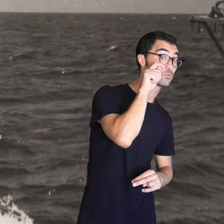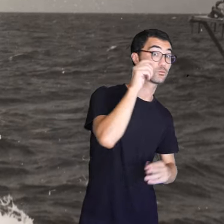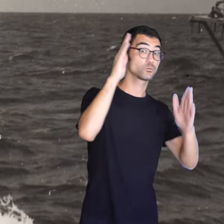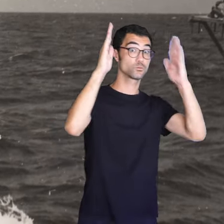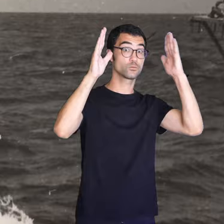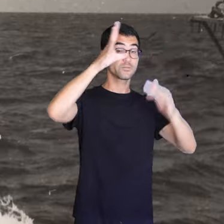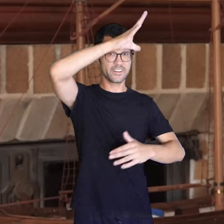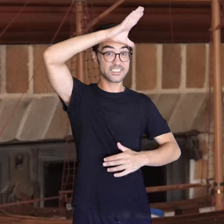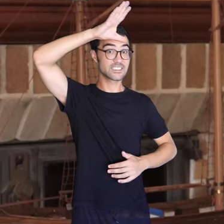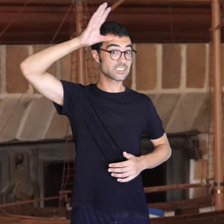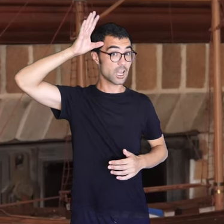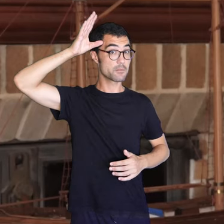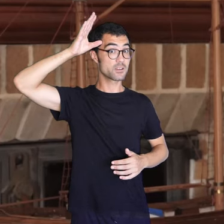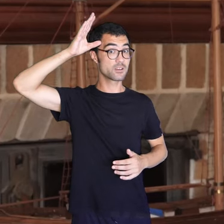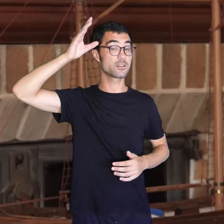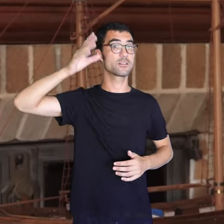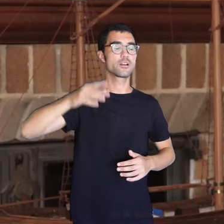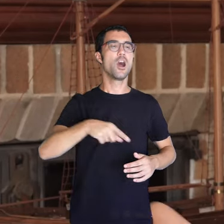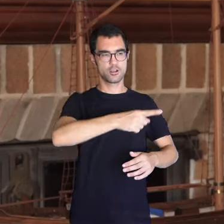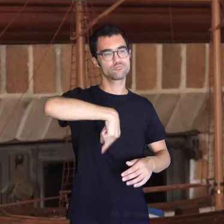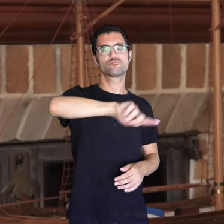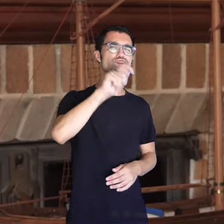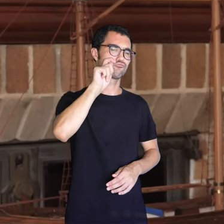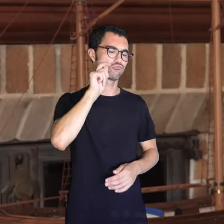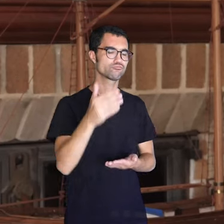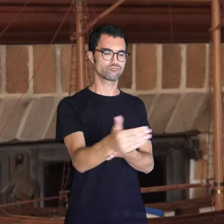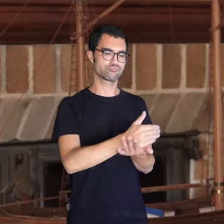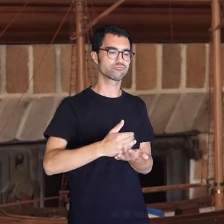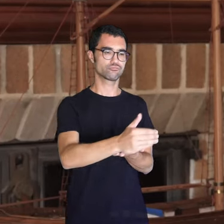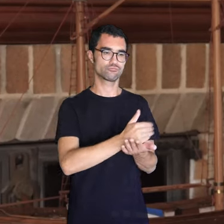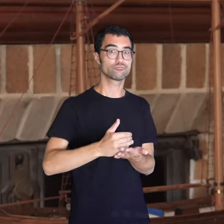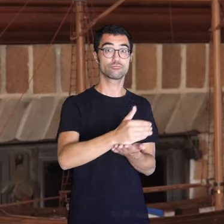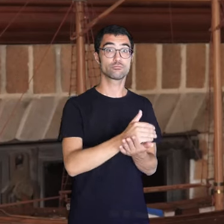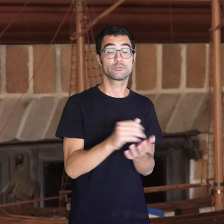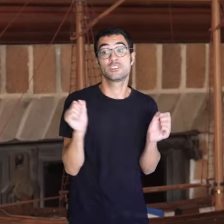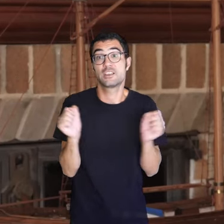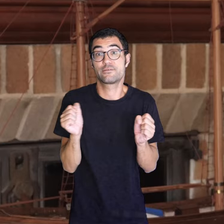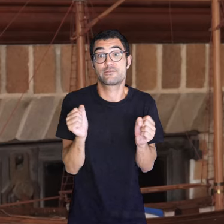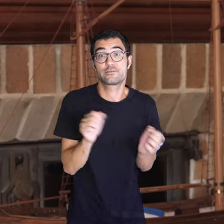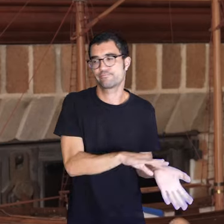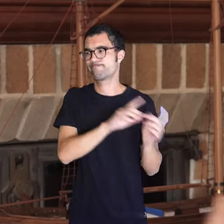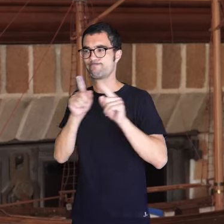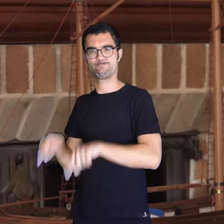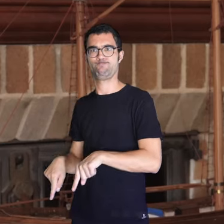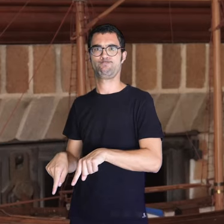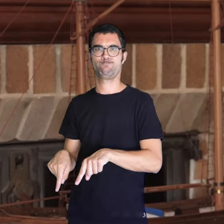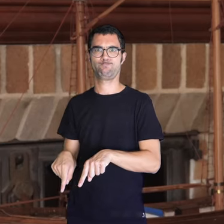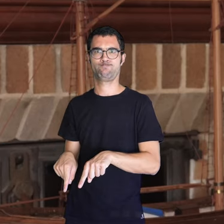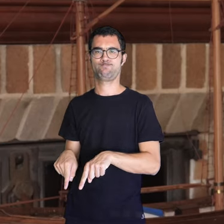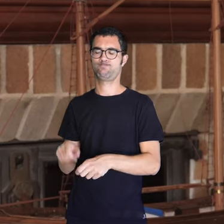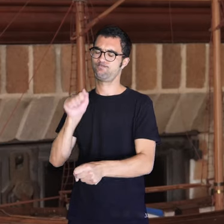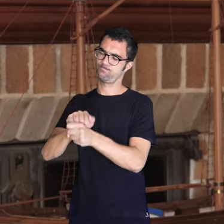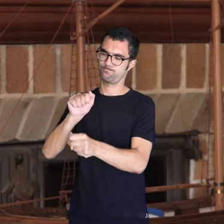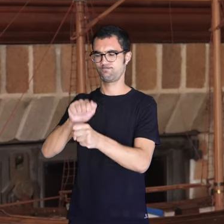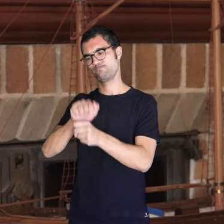la temporada d'estiu pues, anàvem a les barques i tenia aquesta organització, però després en hivern pues, se